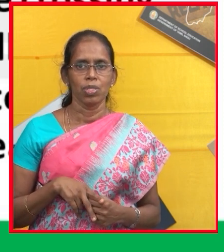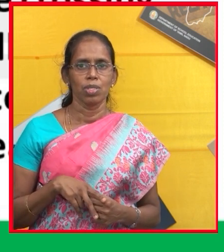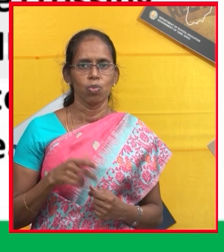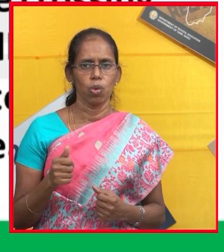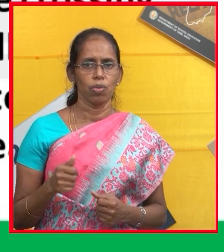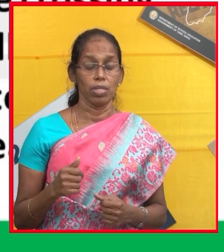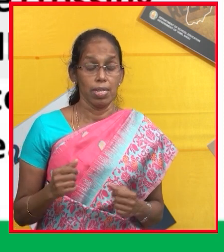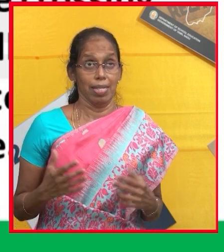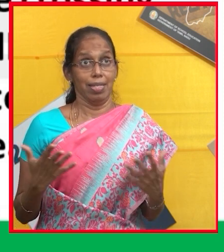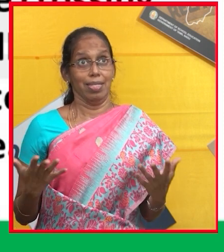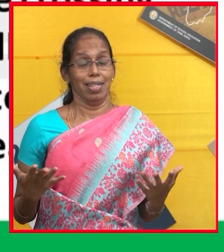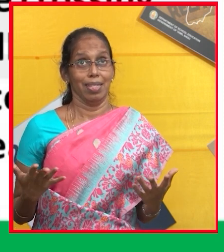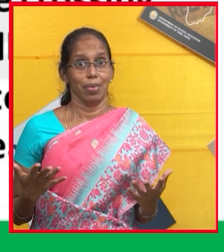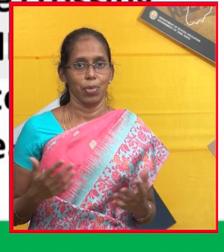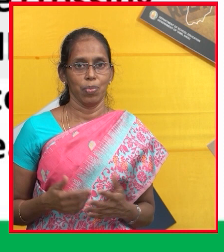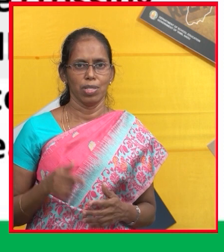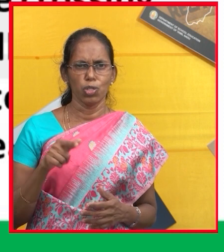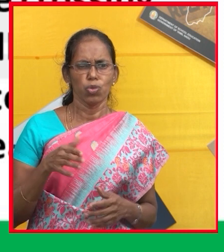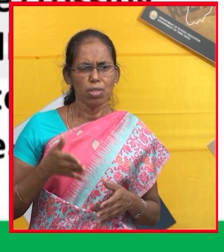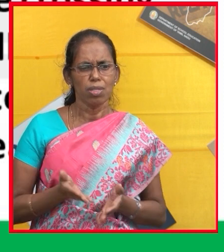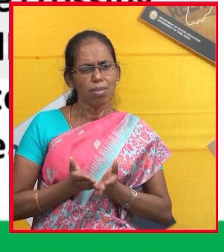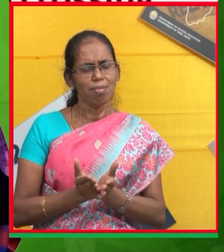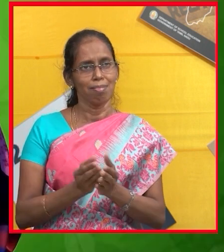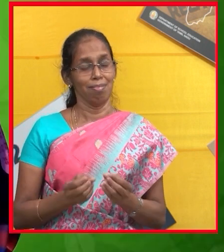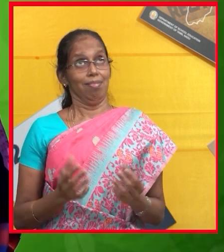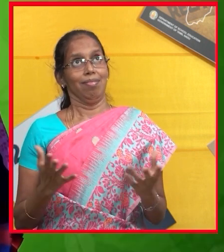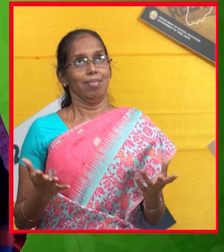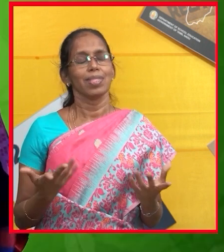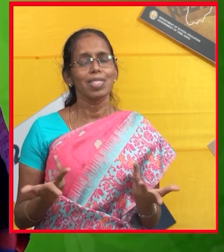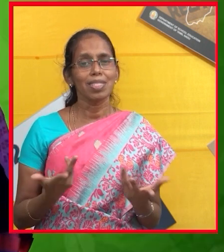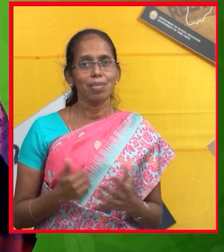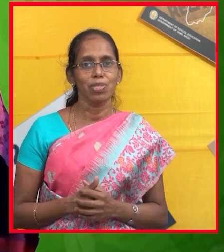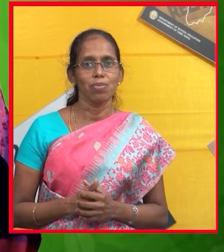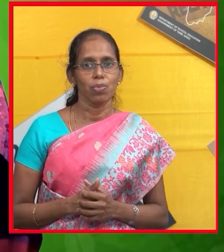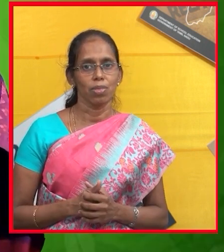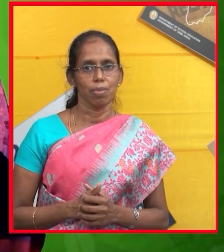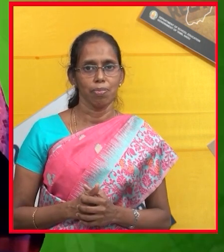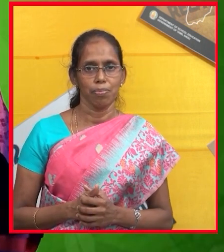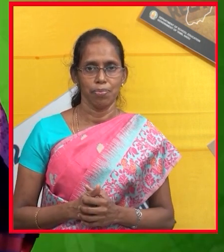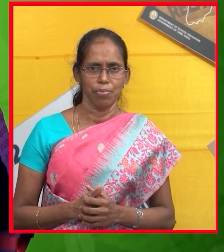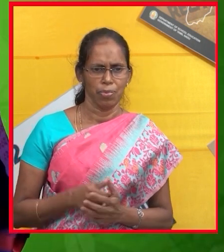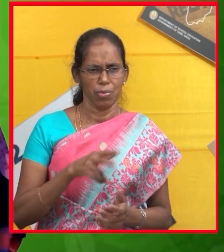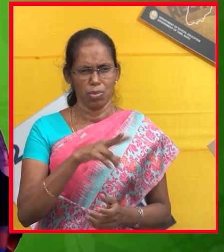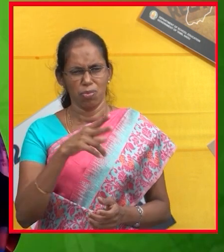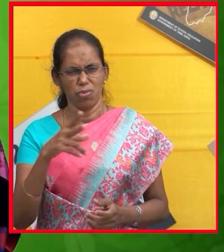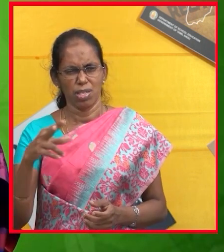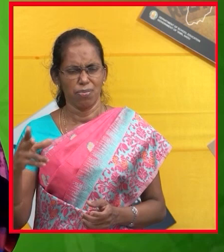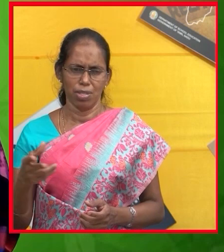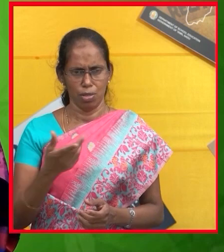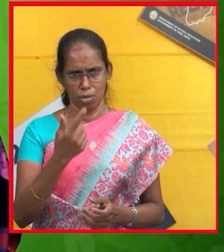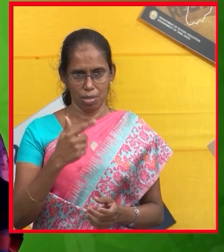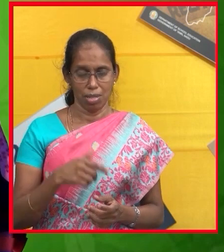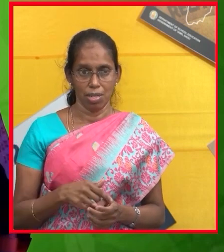கேட்குறாங்க, வாட் வேர் த எக்ஸைட்டிங் மொமெண்ட்ஸ் டியூரிங் த ட்ரிப்? இப்போ என்னென்னலாம் நீங்கள் சேலஞ்சிங் டாஸ்க்லாம் பண்ணீங்க,